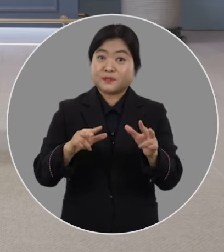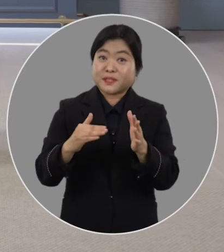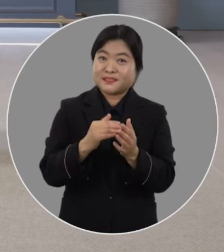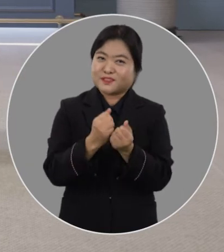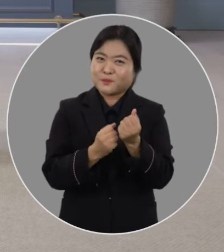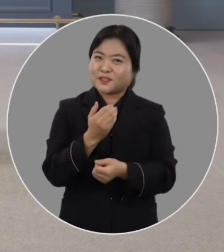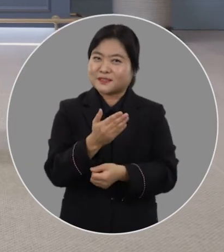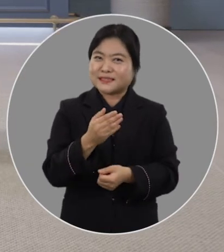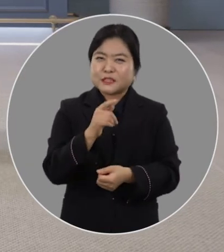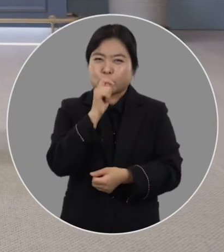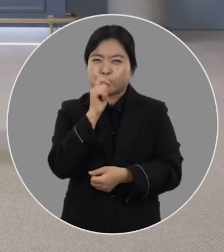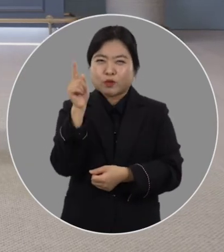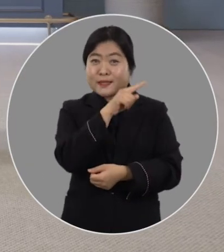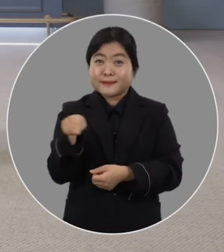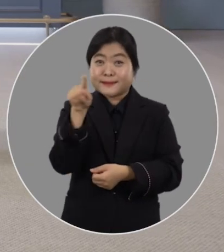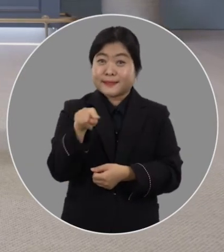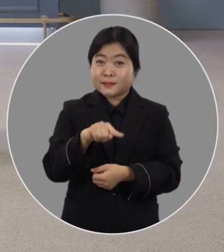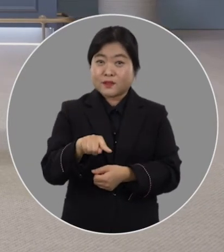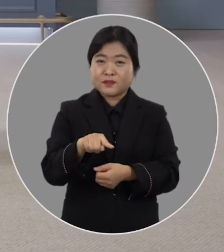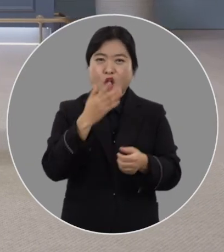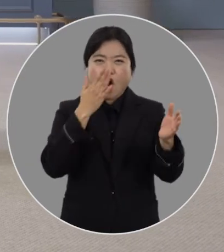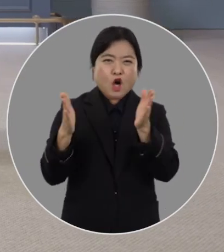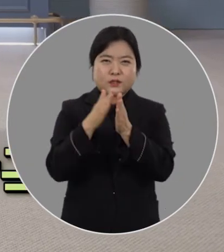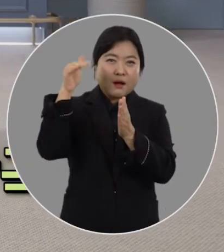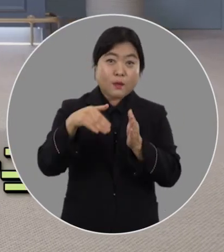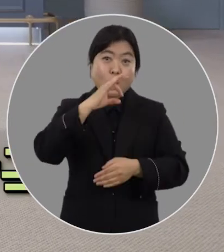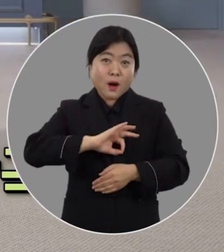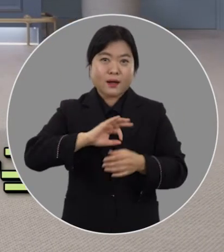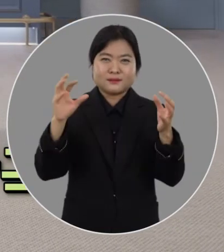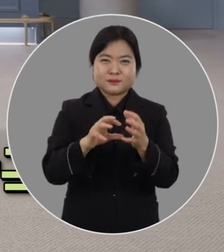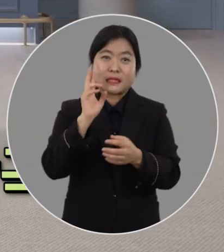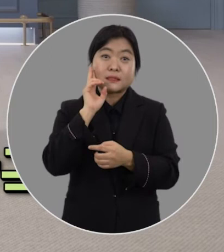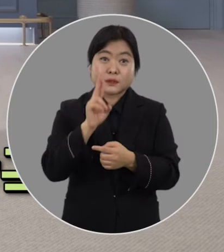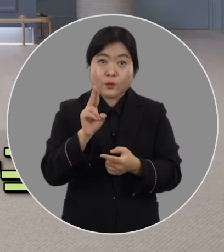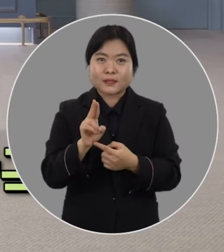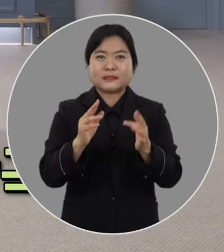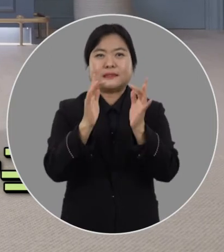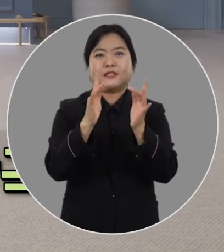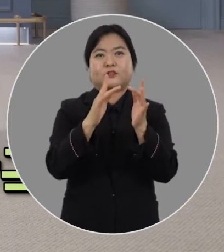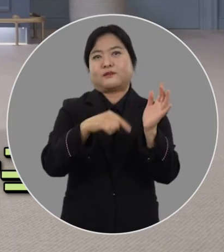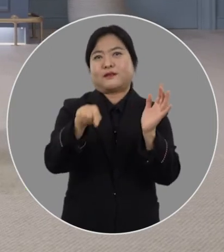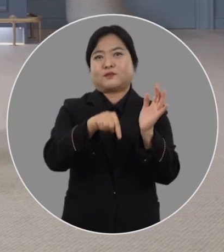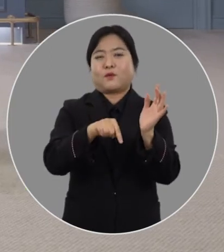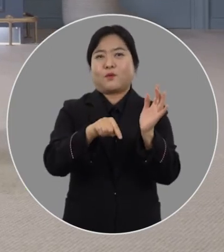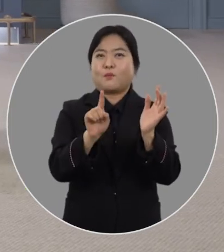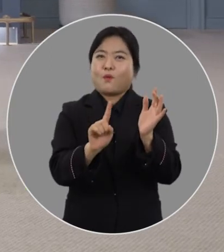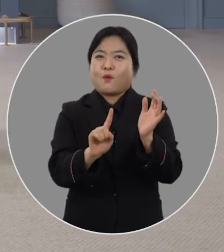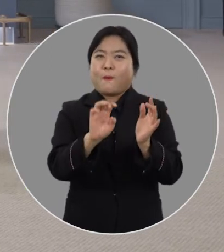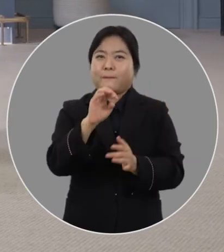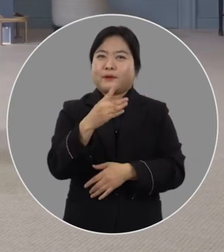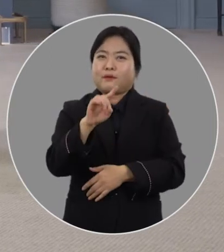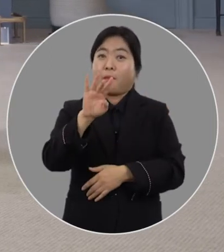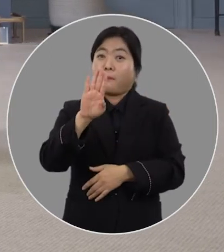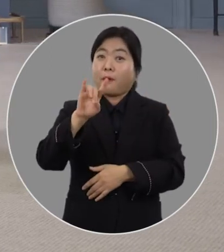지금까지 설명드린 침묵의 나선, 연쇄 하강 효과, 집단 극화는 인터넷상에서 소위